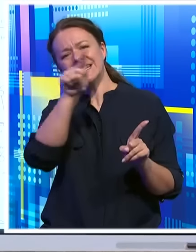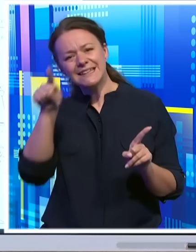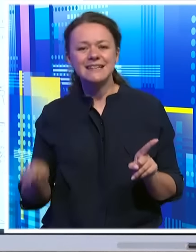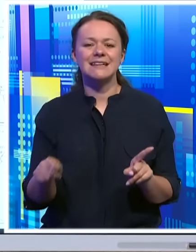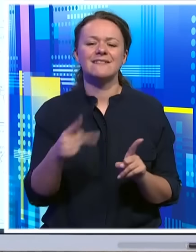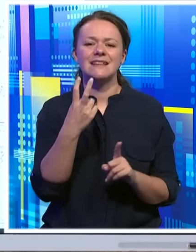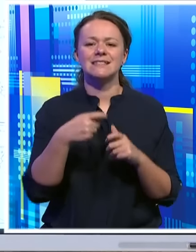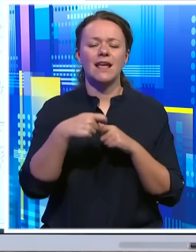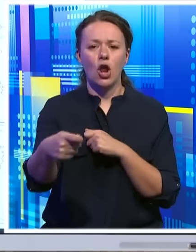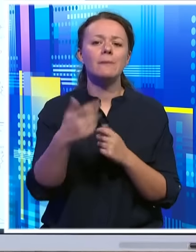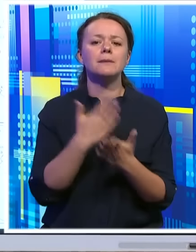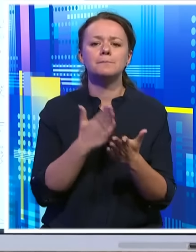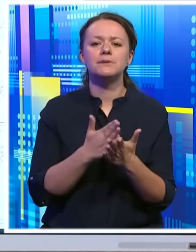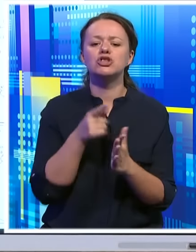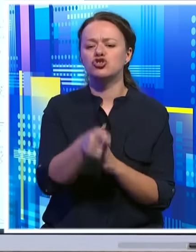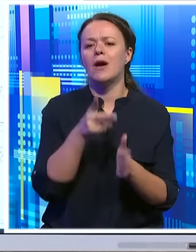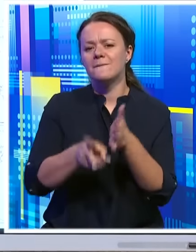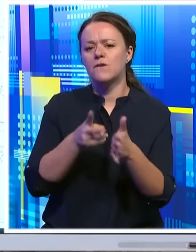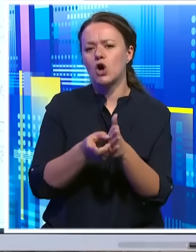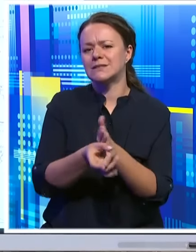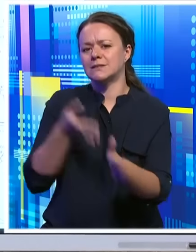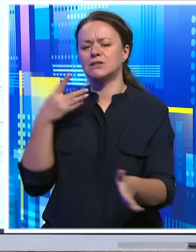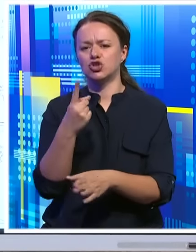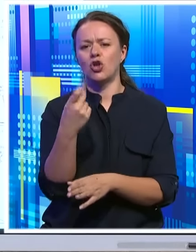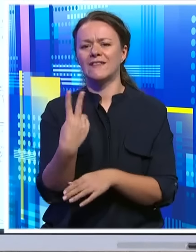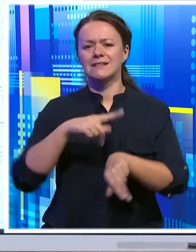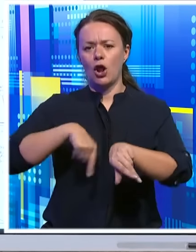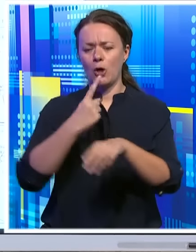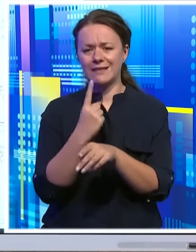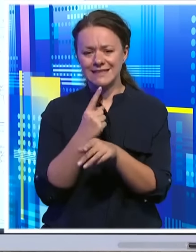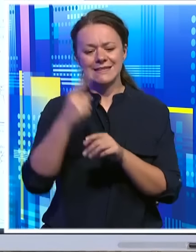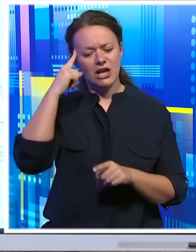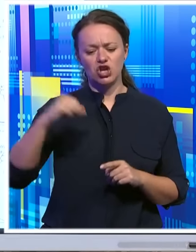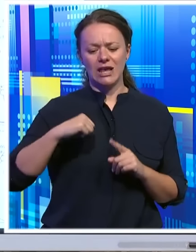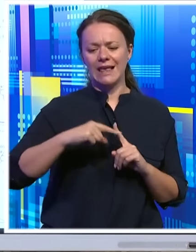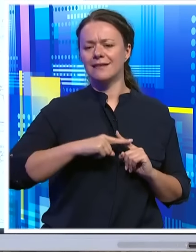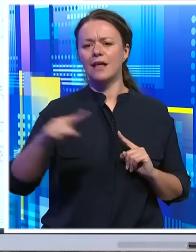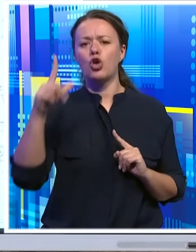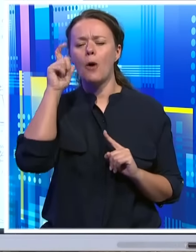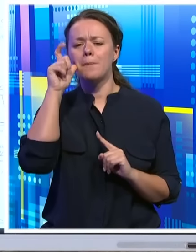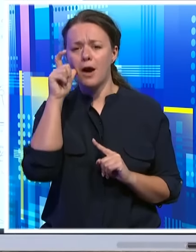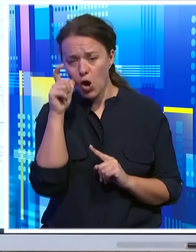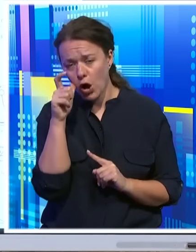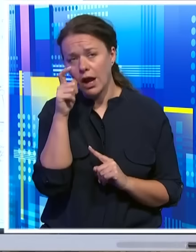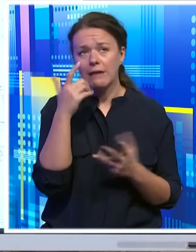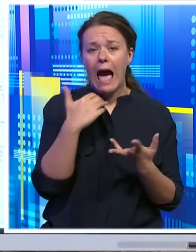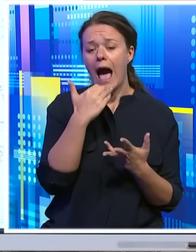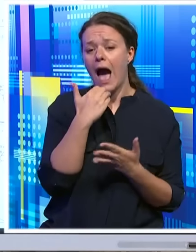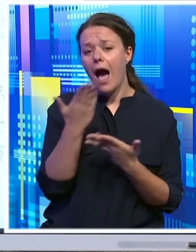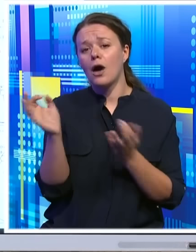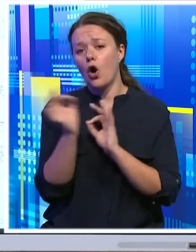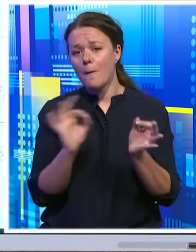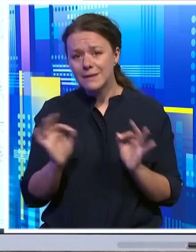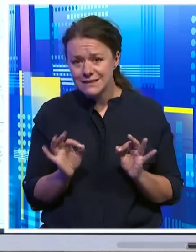koja će ići 120 km na sat, što znači da ćete iz Kikinde za Beograd, ukoliko budemo obezbedili